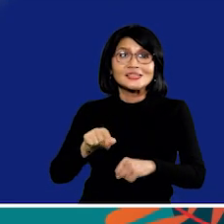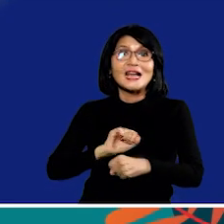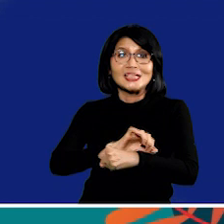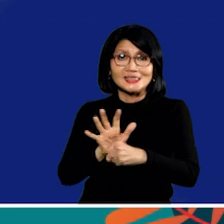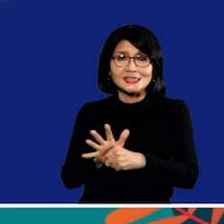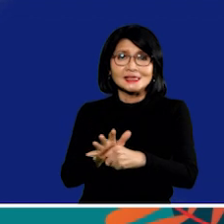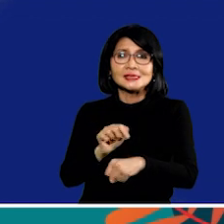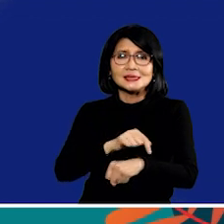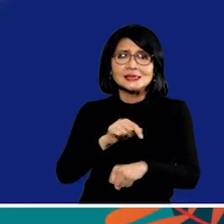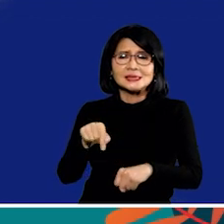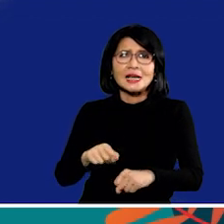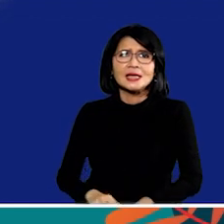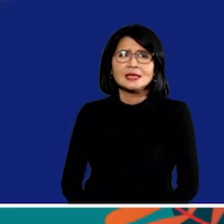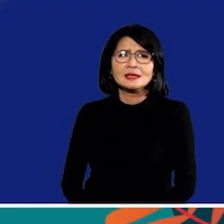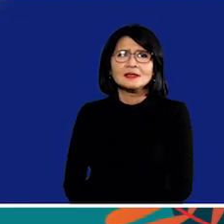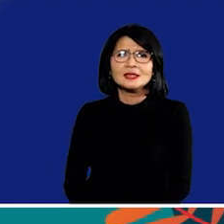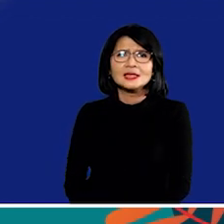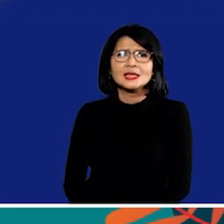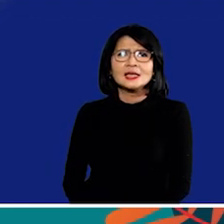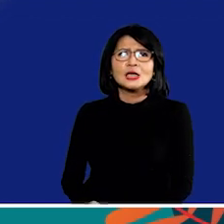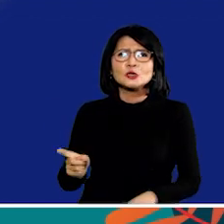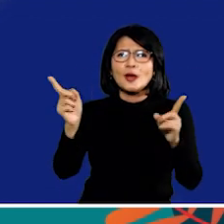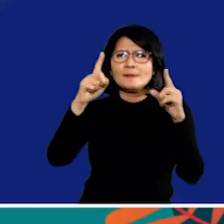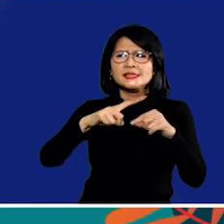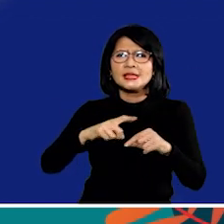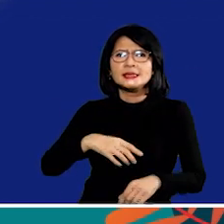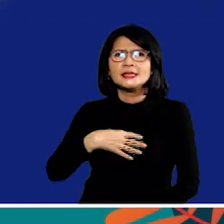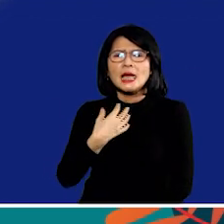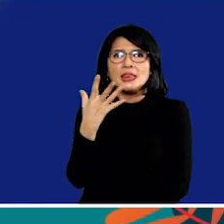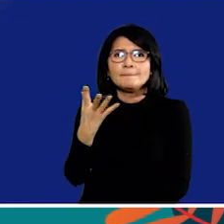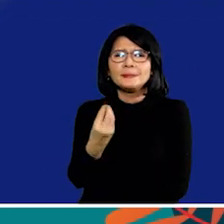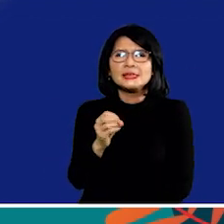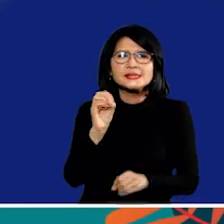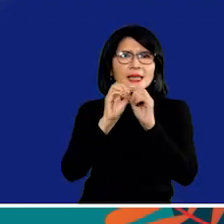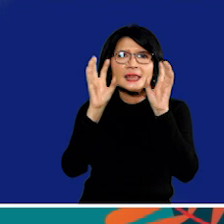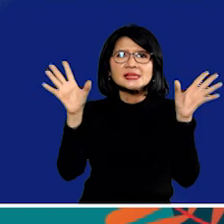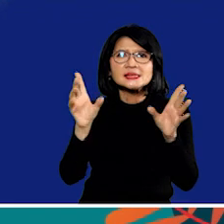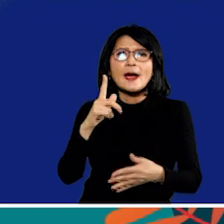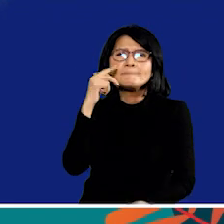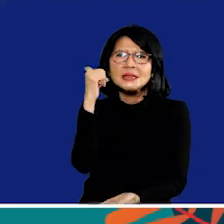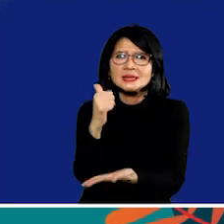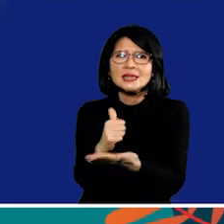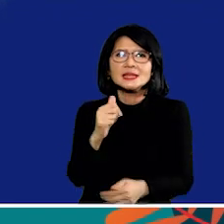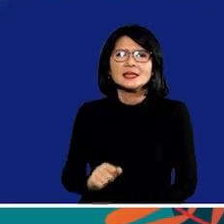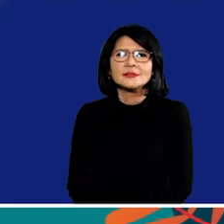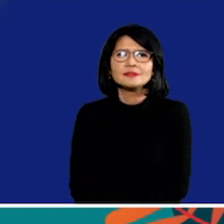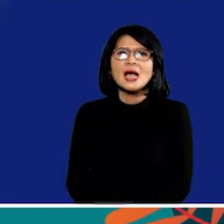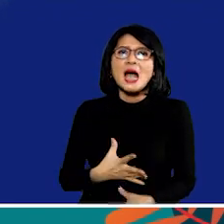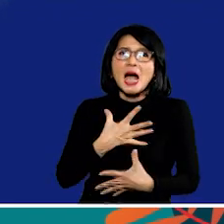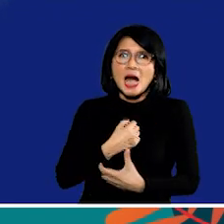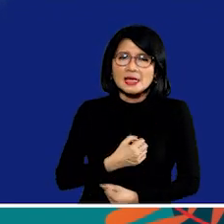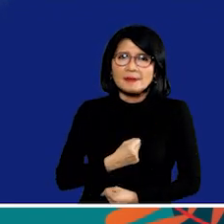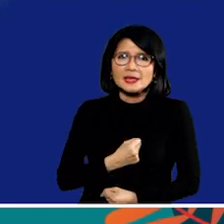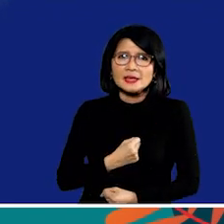ini justru menjadi jauh lebih terlihat betapa pentingnya ini. Jadi harapan kami adalah dengan